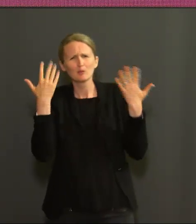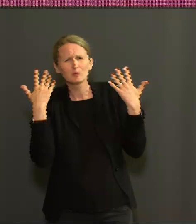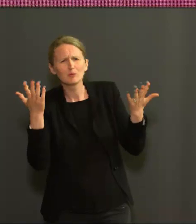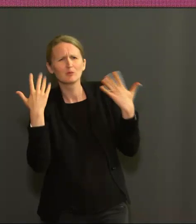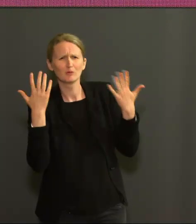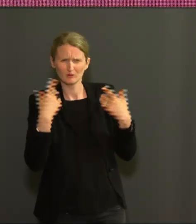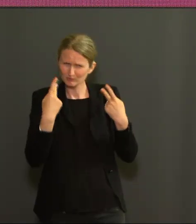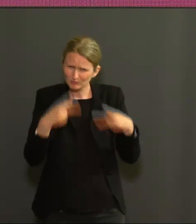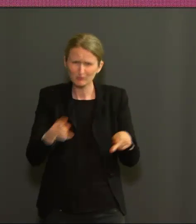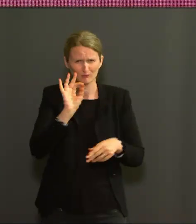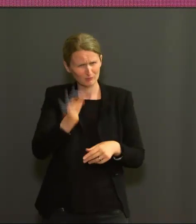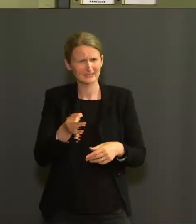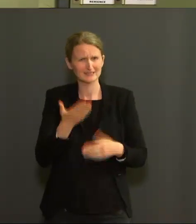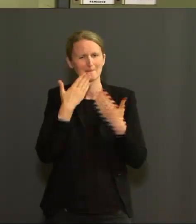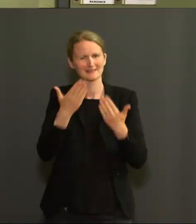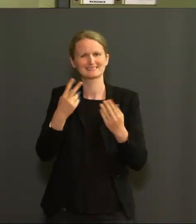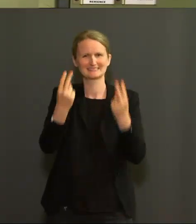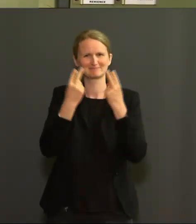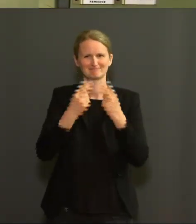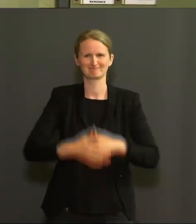remercie pour votre attention.